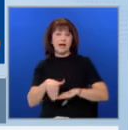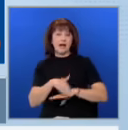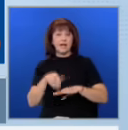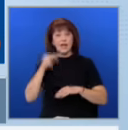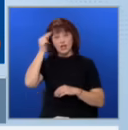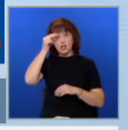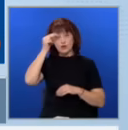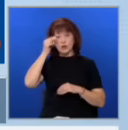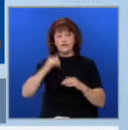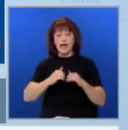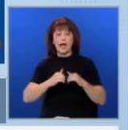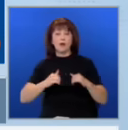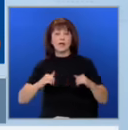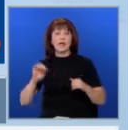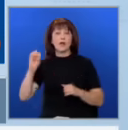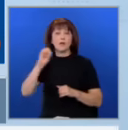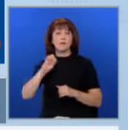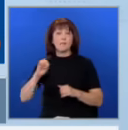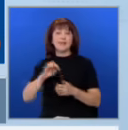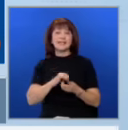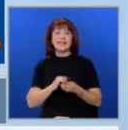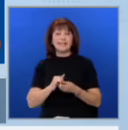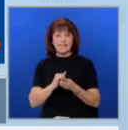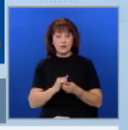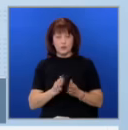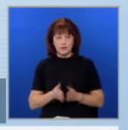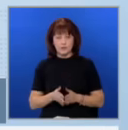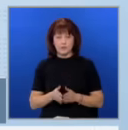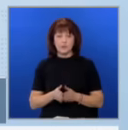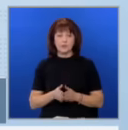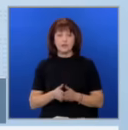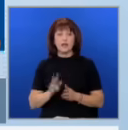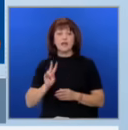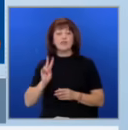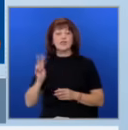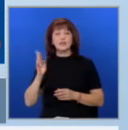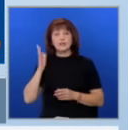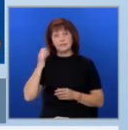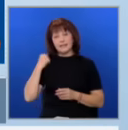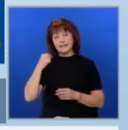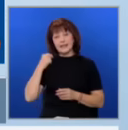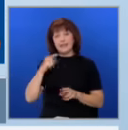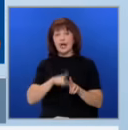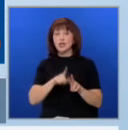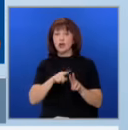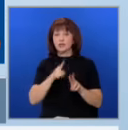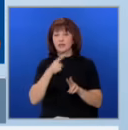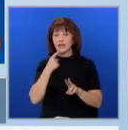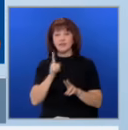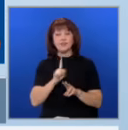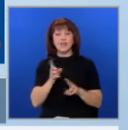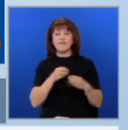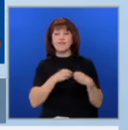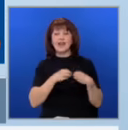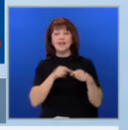изкуствено отделяща ни от Европейския съюз, допълва Главчев. Вицепрезидентът Илияна Йотова заяви, че не вярва на